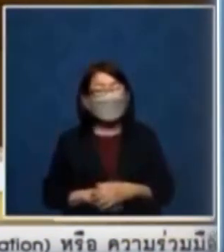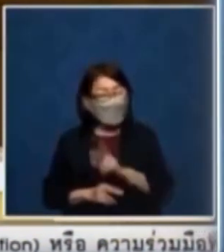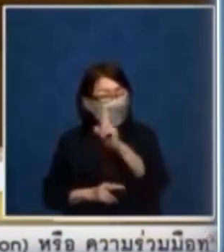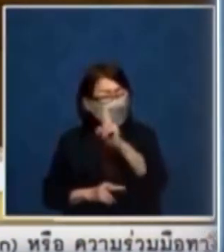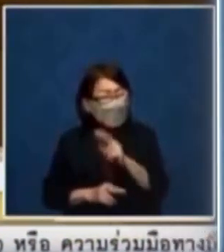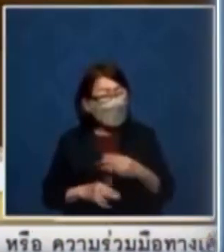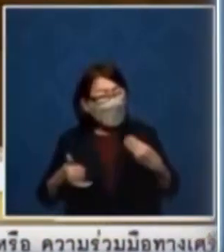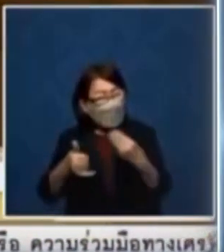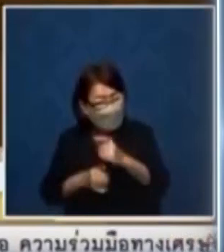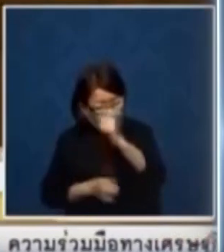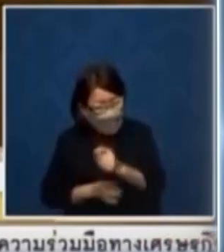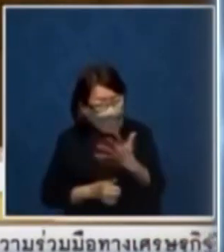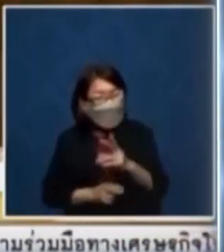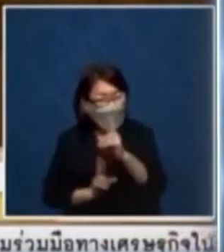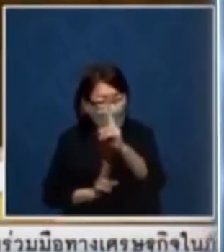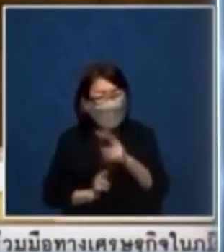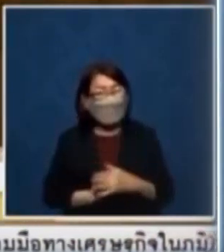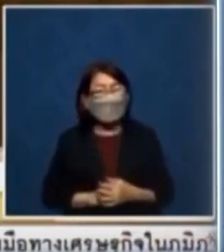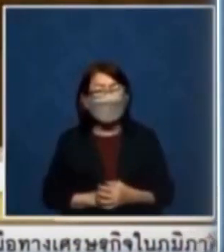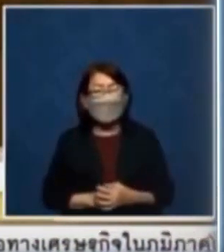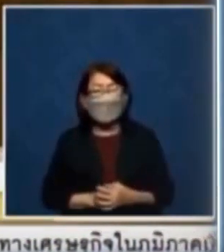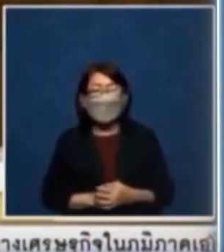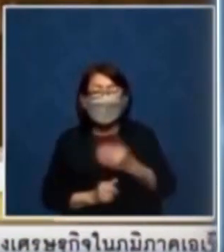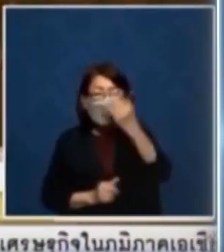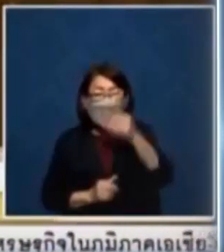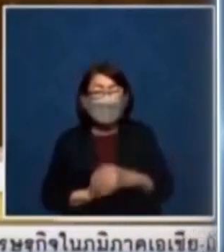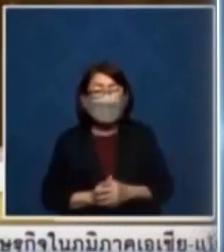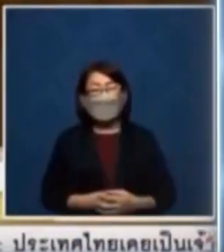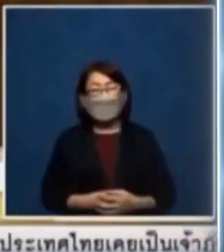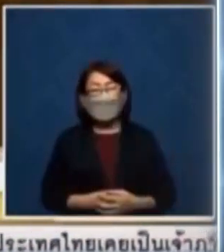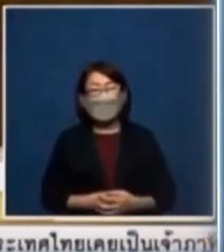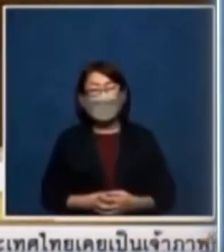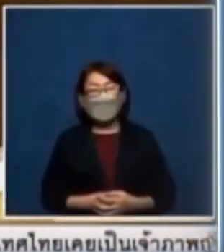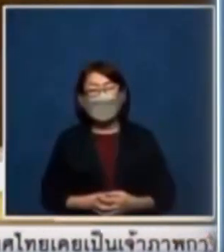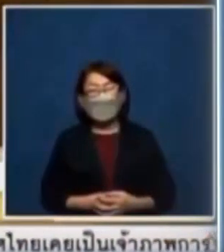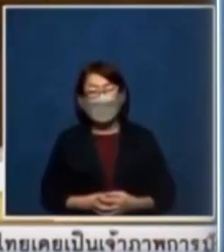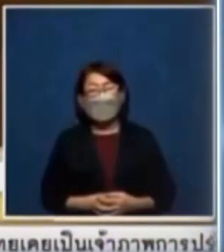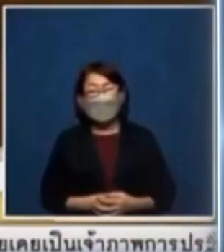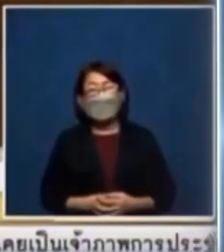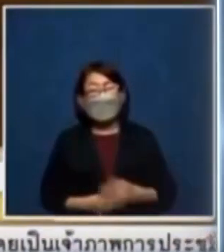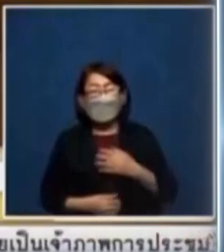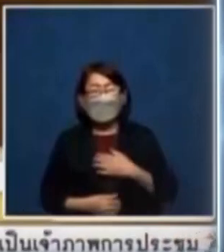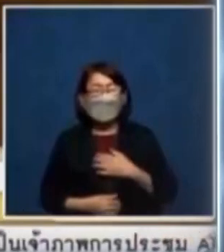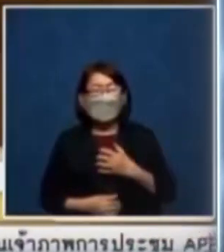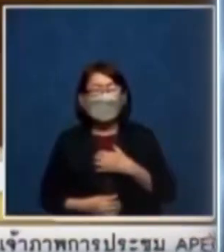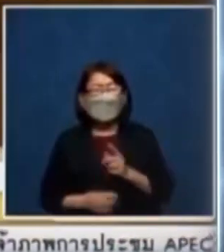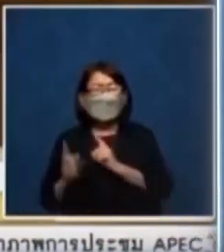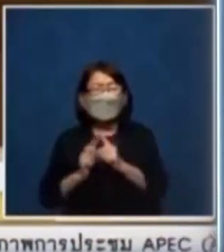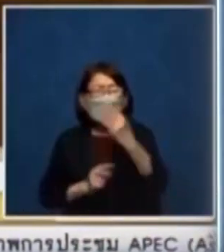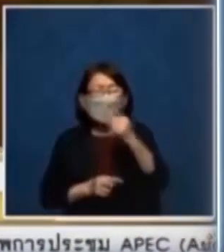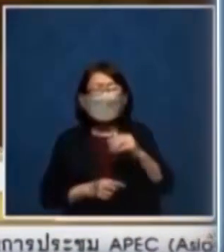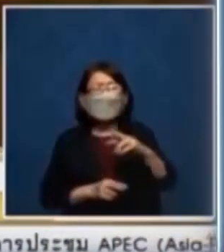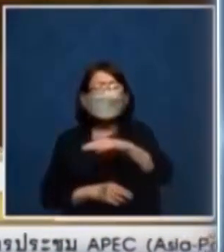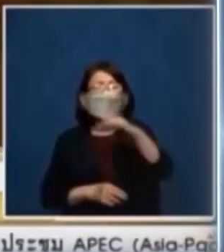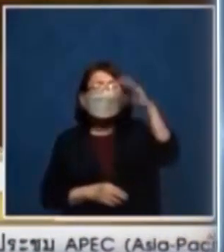คารพก็ไม่รู้เหมือนกันนะเขาคิดเป็นแล้ววันนี ้นั่นผมต้องพูดกับท่านเพราะท่านเป็นรุ่นพี่ของ